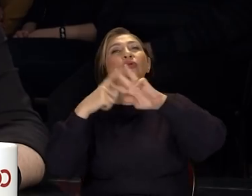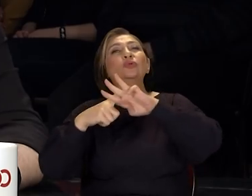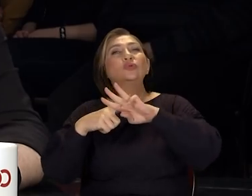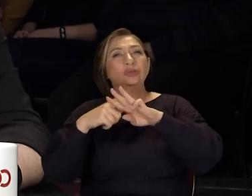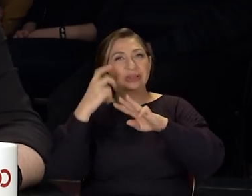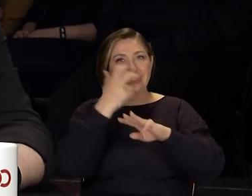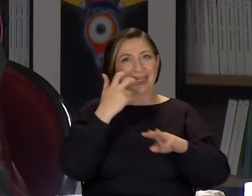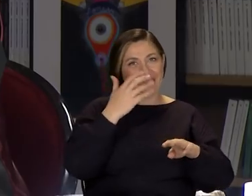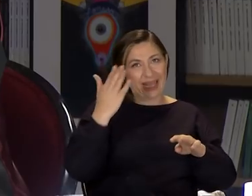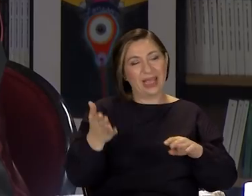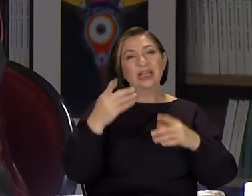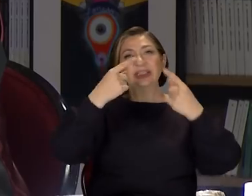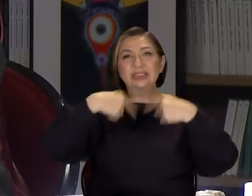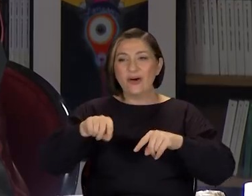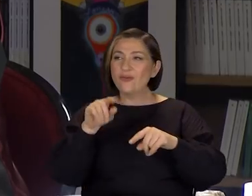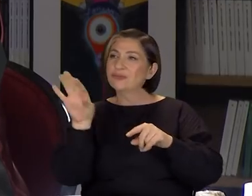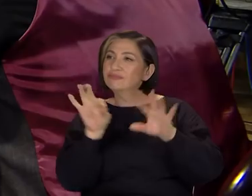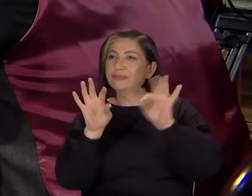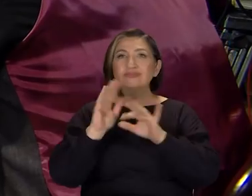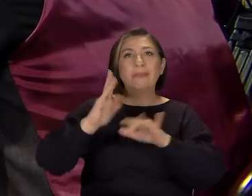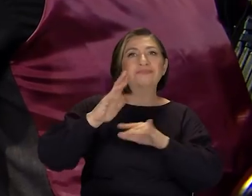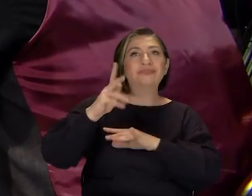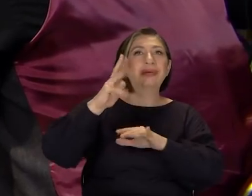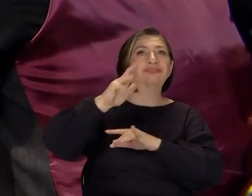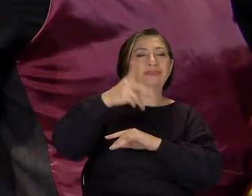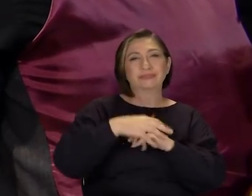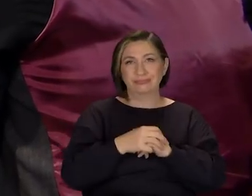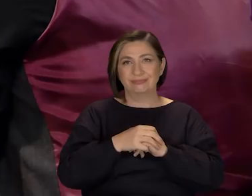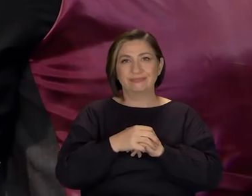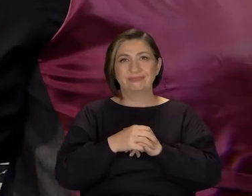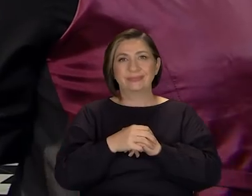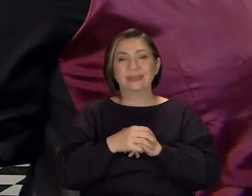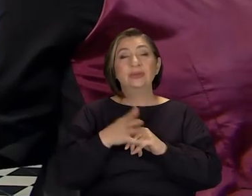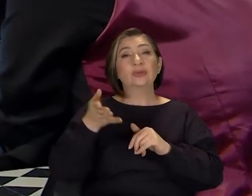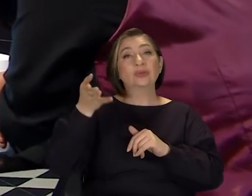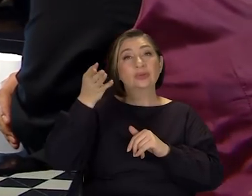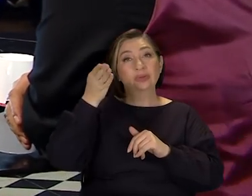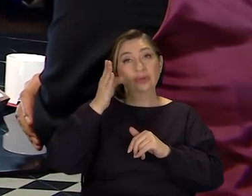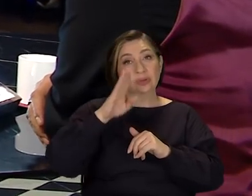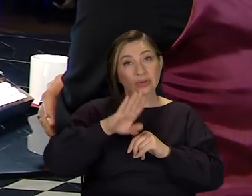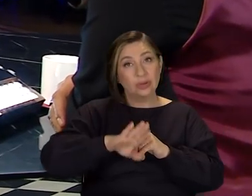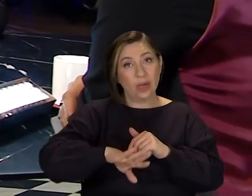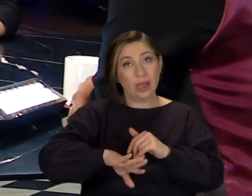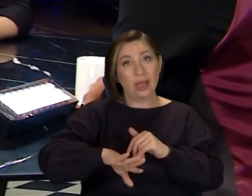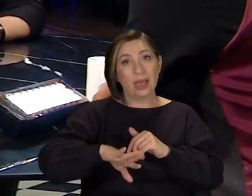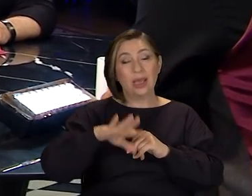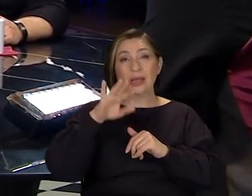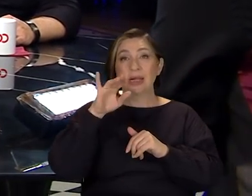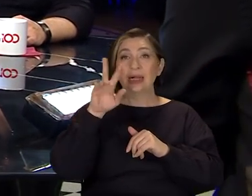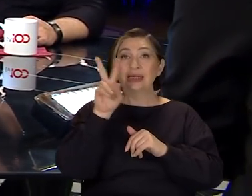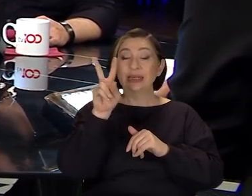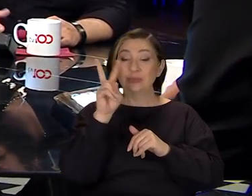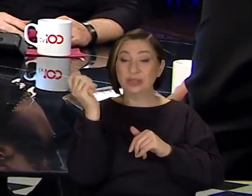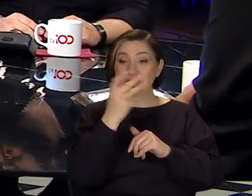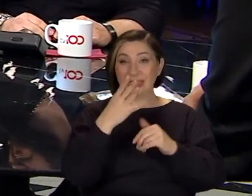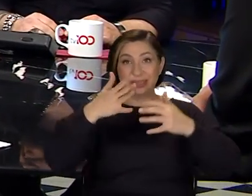seçtim. Sınavlardan da blues şarkılar sayesinde geçtim. Ama sonrasında tabii şöyle 20